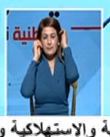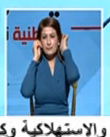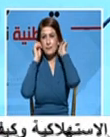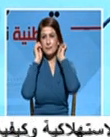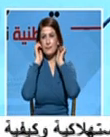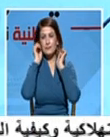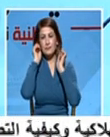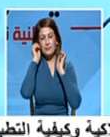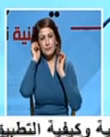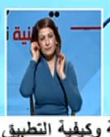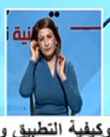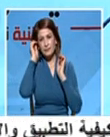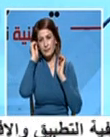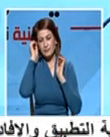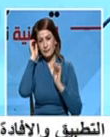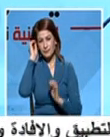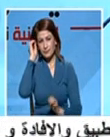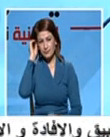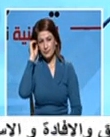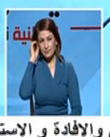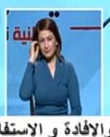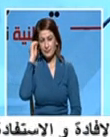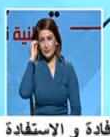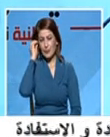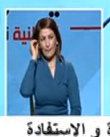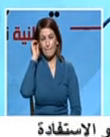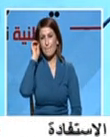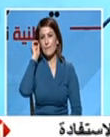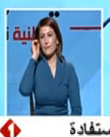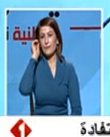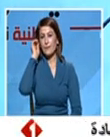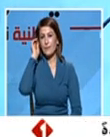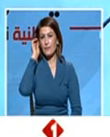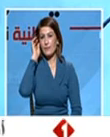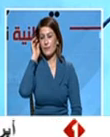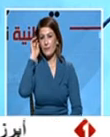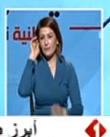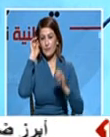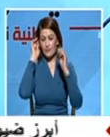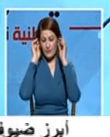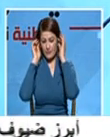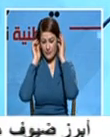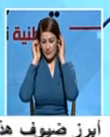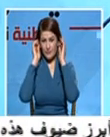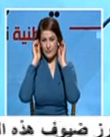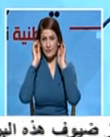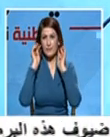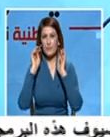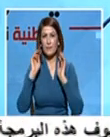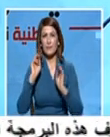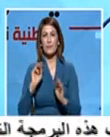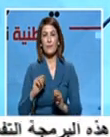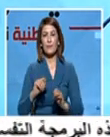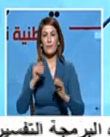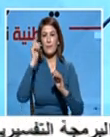باش نعلن على الرقم هذايا، هو ما انت ما كانتش مفاجاه، لكن كمان ما كناش نتصوروا اللي للدرجه هذه،